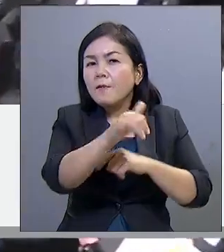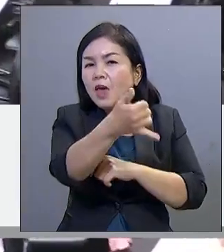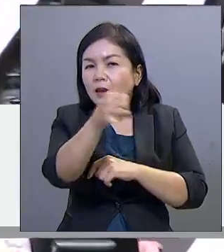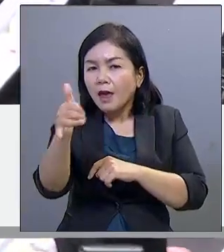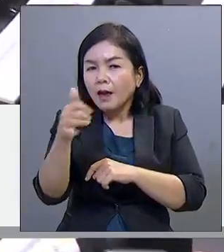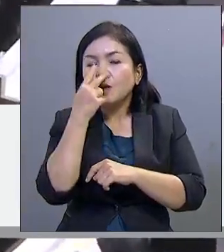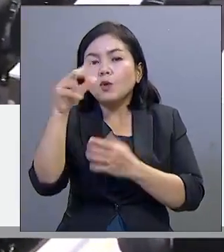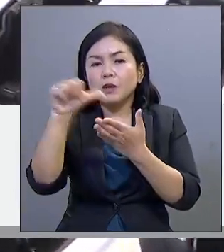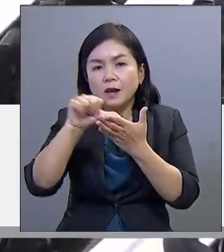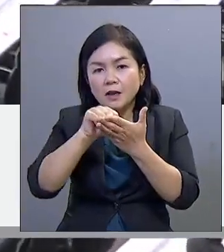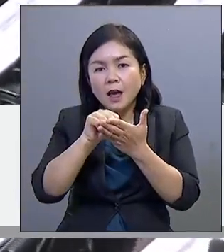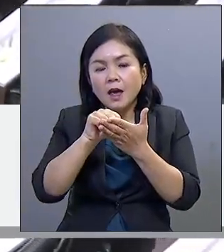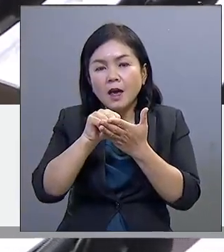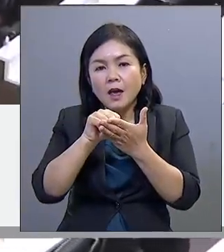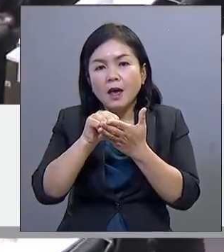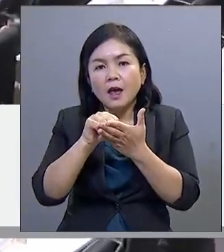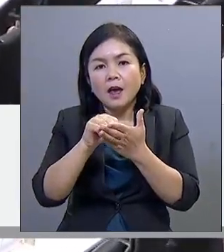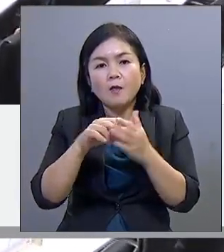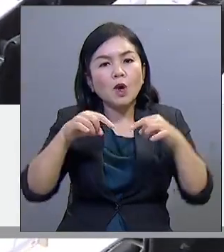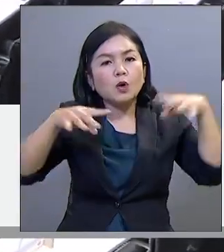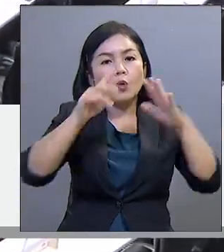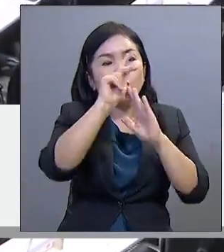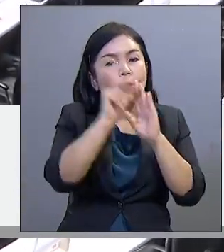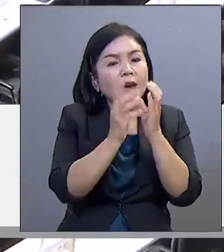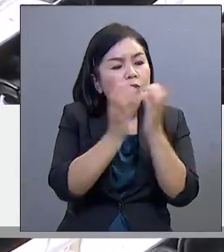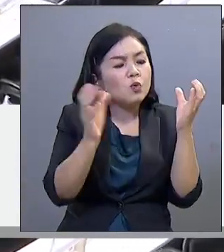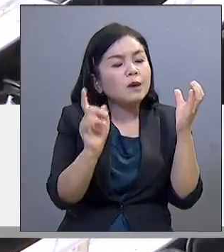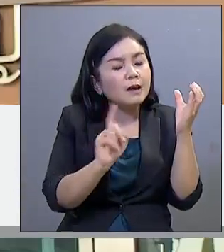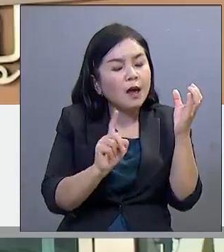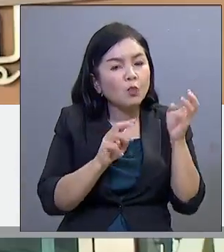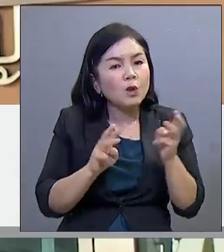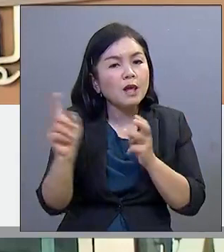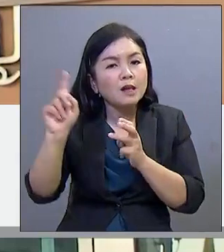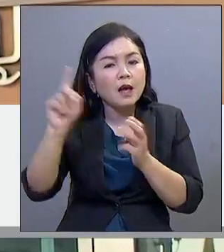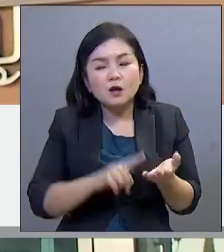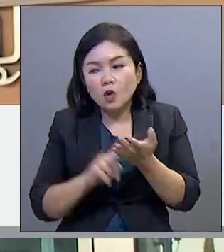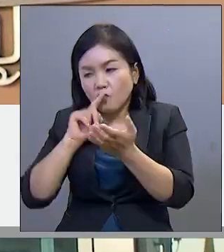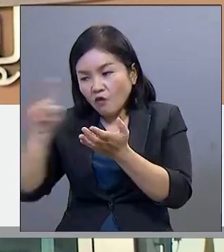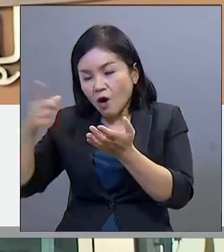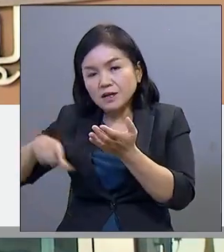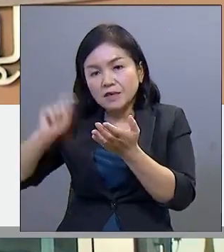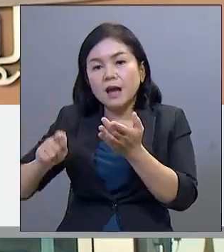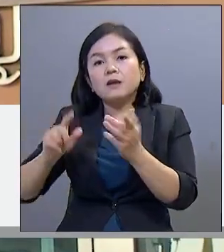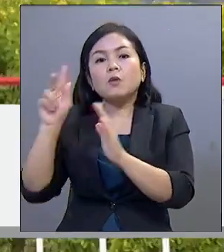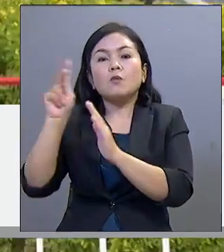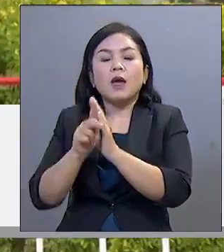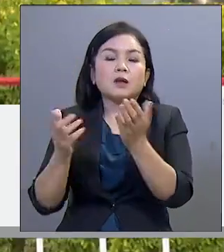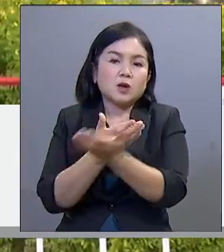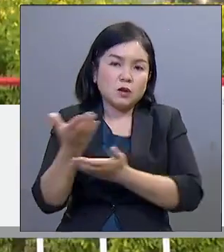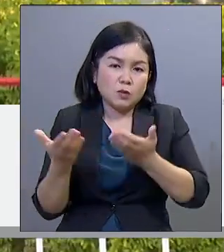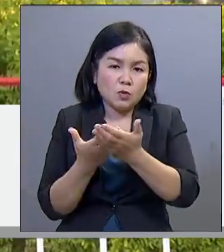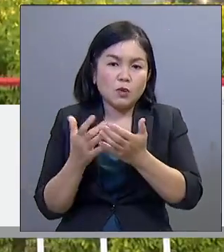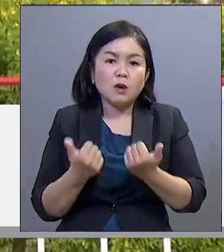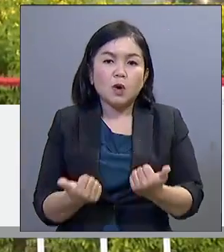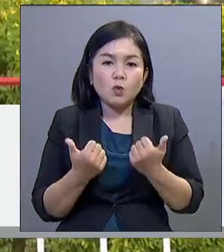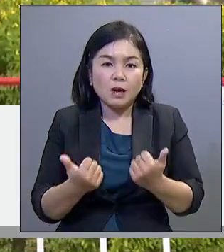็การแ้ไขที่ไม่เป็ไปตามบดปญหัรัฐธรรนูนหรอเปล่านำไปสู่การยื่นร้องต่อสารรฐธรรมนูนนั่นเองคำวิใช